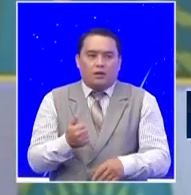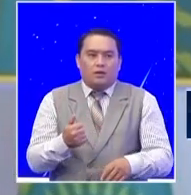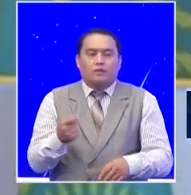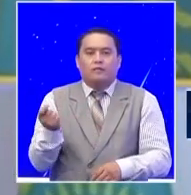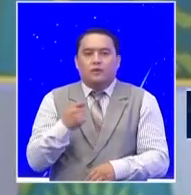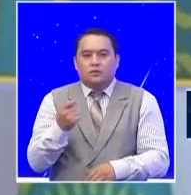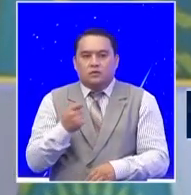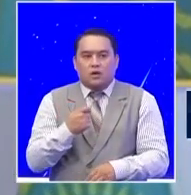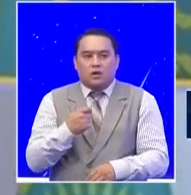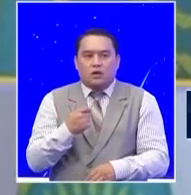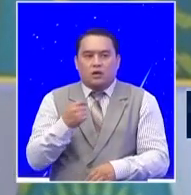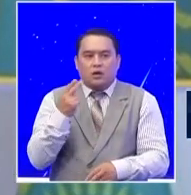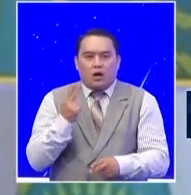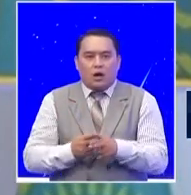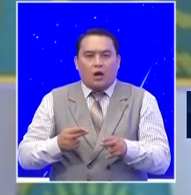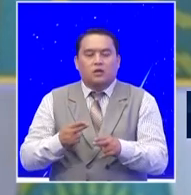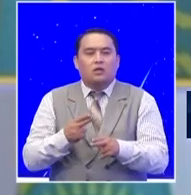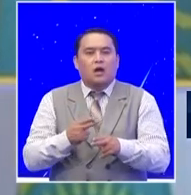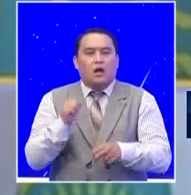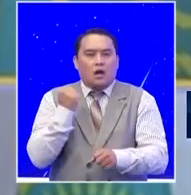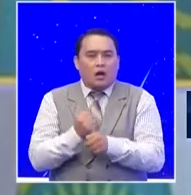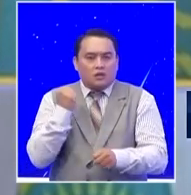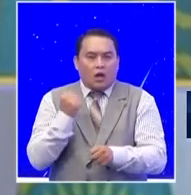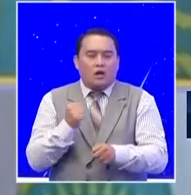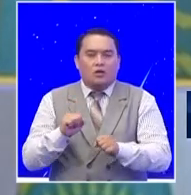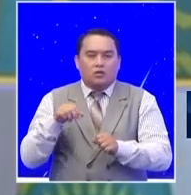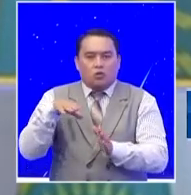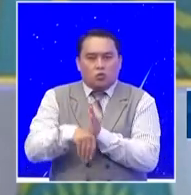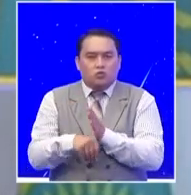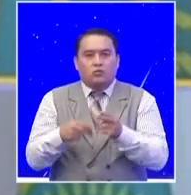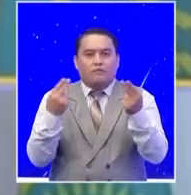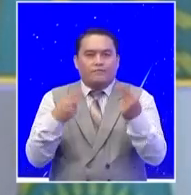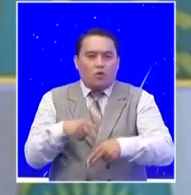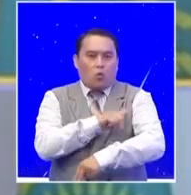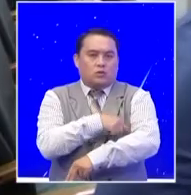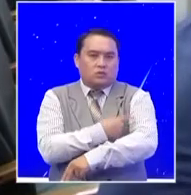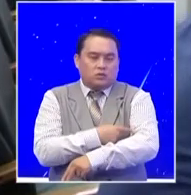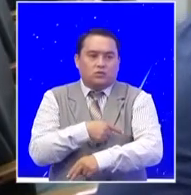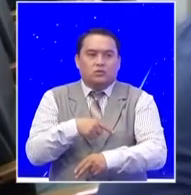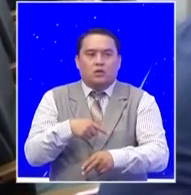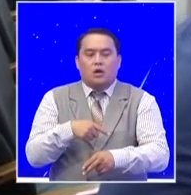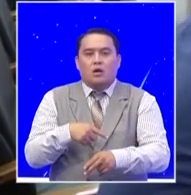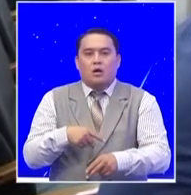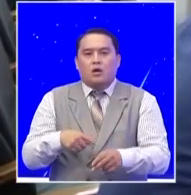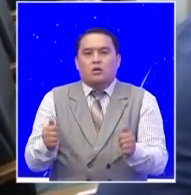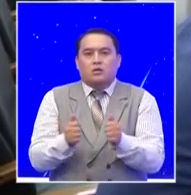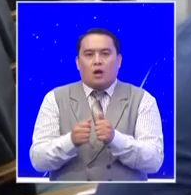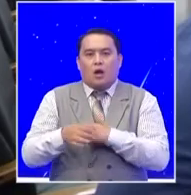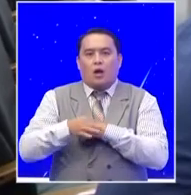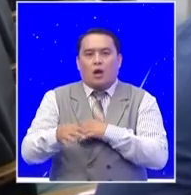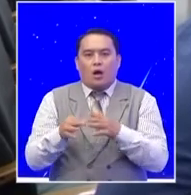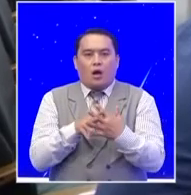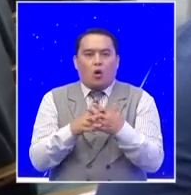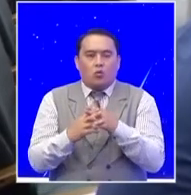күндерге қатаң локдаун режимін пайдалансақ деген ұсыныспен қазір санитарлық врач шықты. Мегаполис маңындағы аудандарда